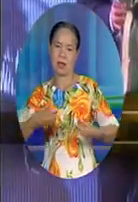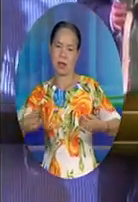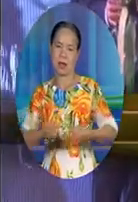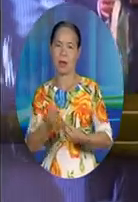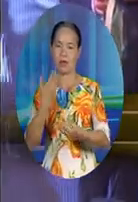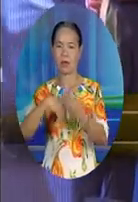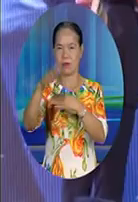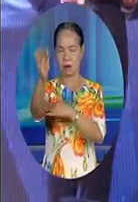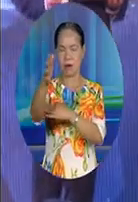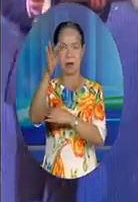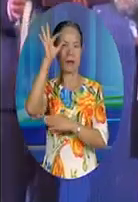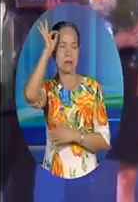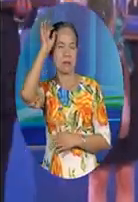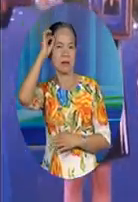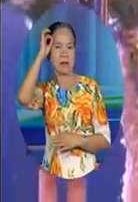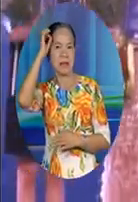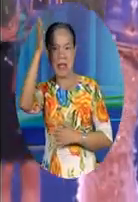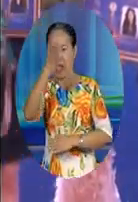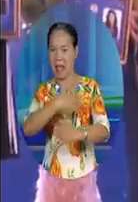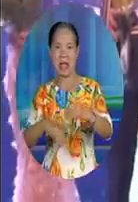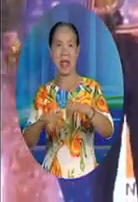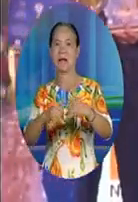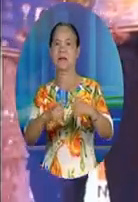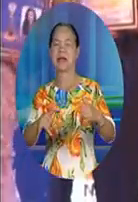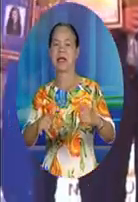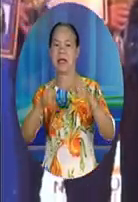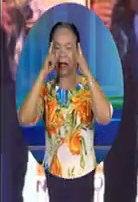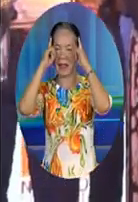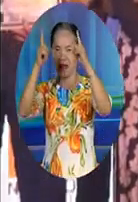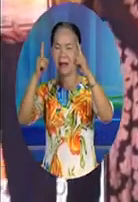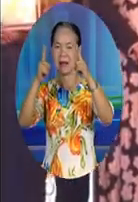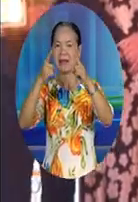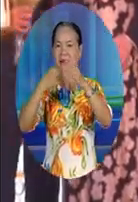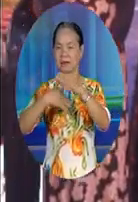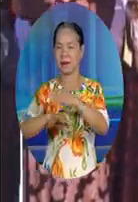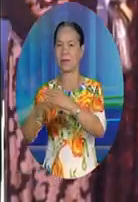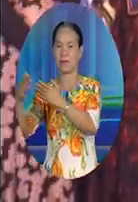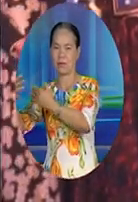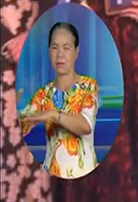và tư duy triệu phú trẻ, với sự tham gia của các doanh nhân lãnh đạo doanh nghiệp trong và ngoài nước.